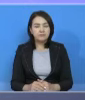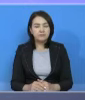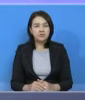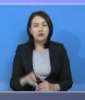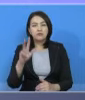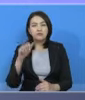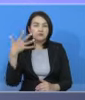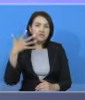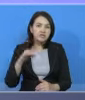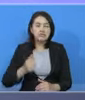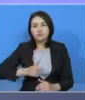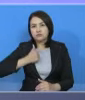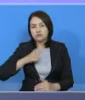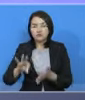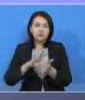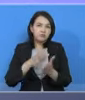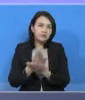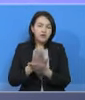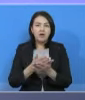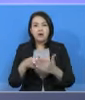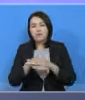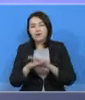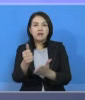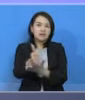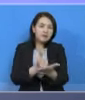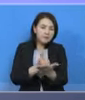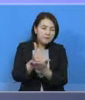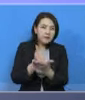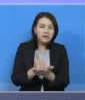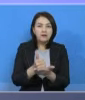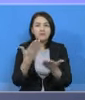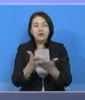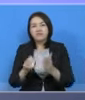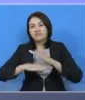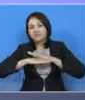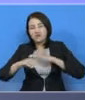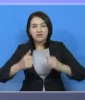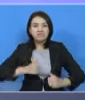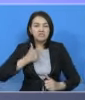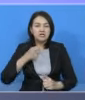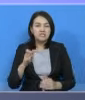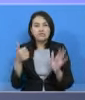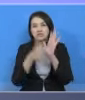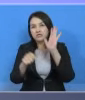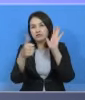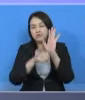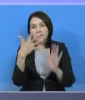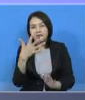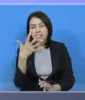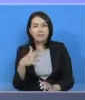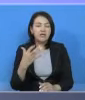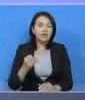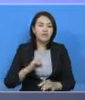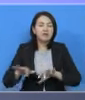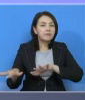Порядка 350 солдат срочной службы уволились в запас. По этому случаю сегодня на плацу воинской части 66-55 состоялась